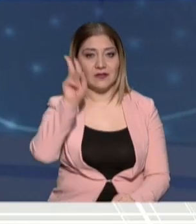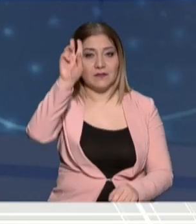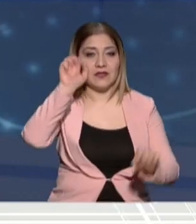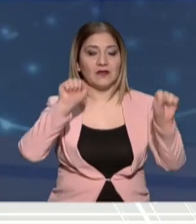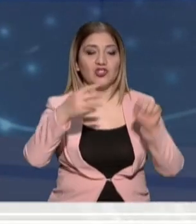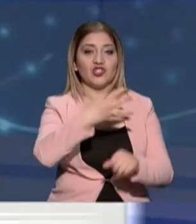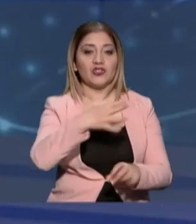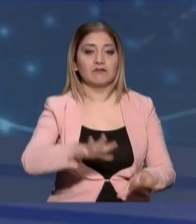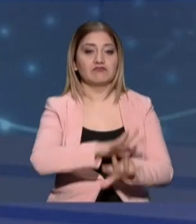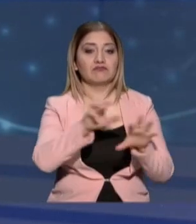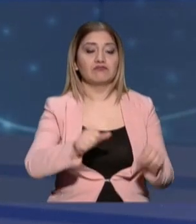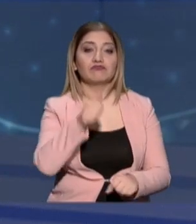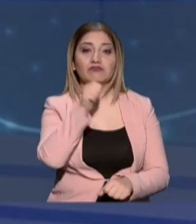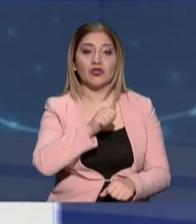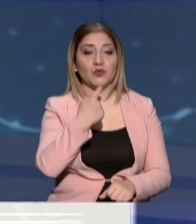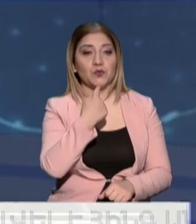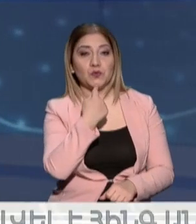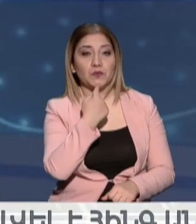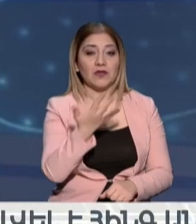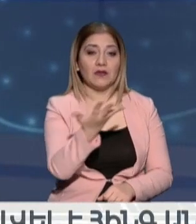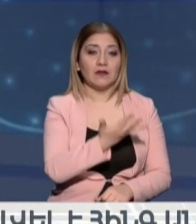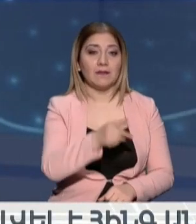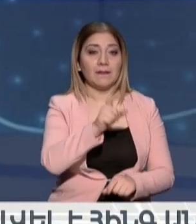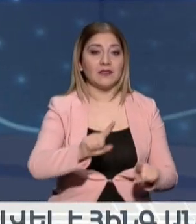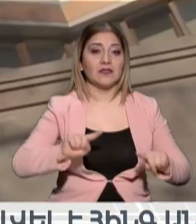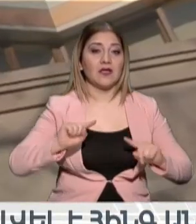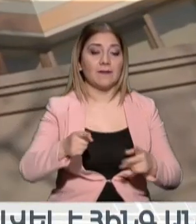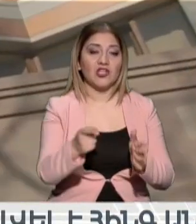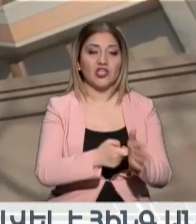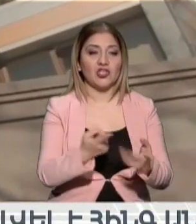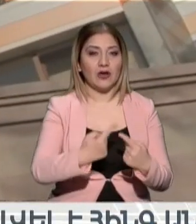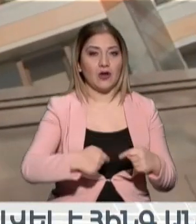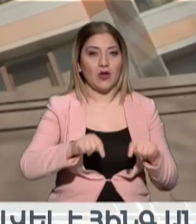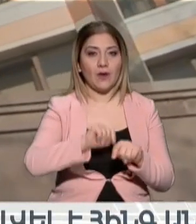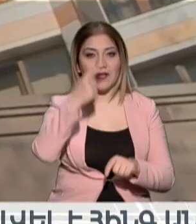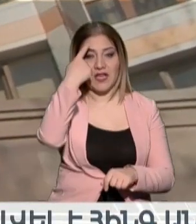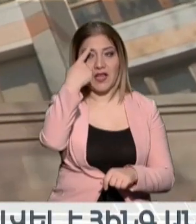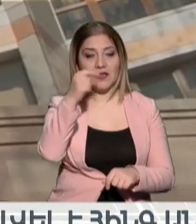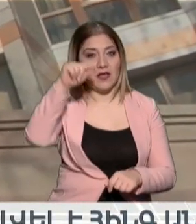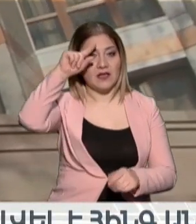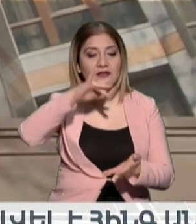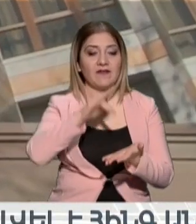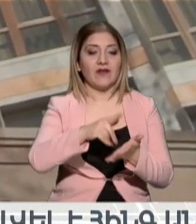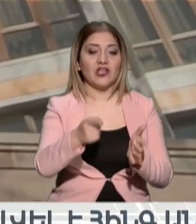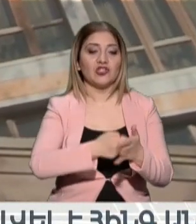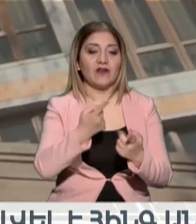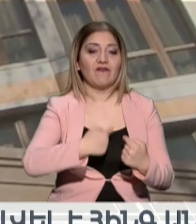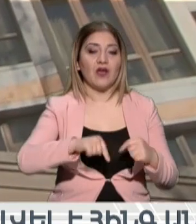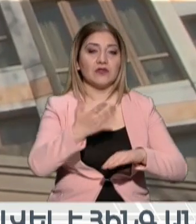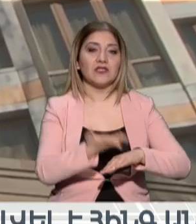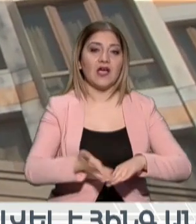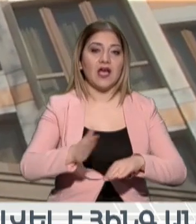Կառավարության շենքը զավթելու փորձ կատարելու կասկածանքով 5 անձ է ձերբակալվել։ Քնչական կոմիտեն հայտնել է, որ Երևանի քնչական վարչության